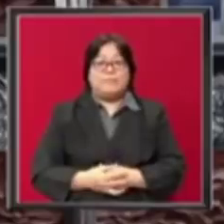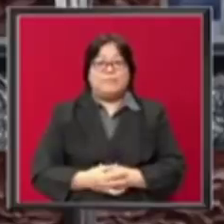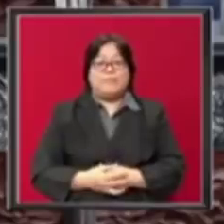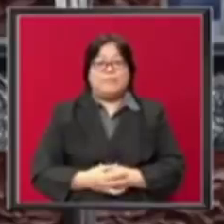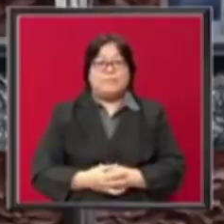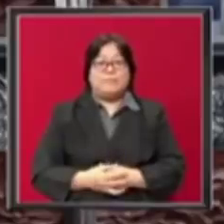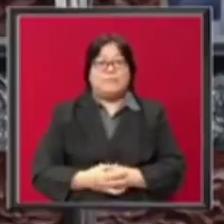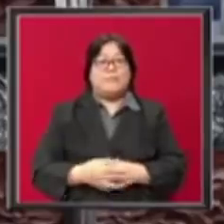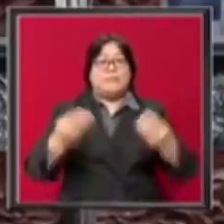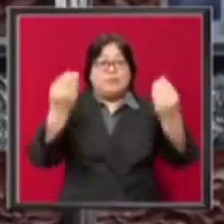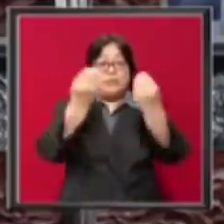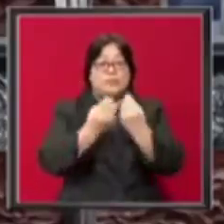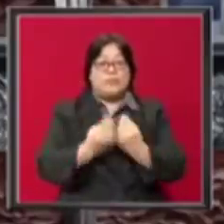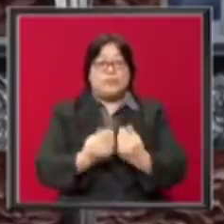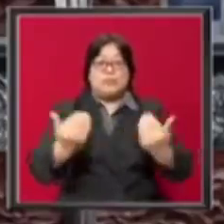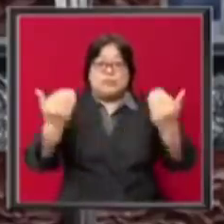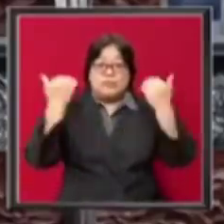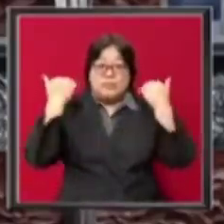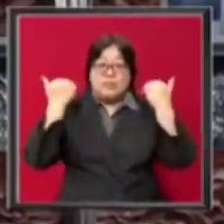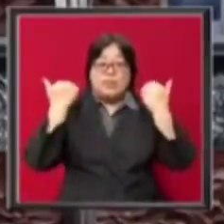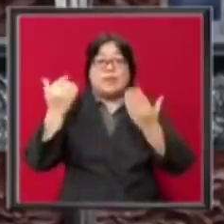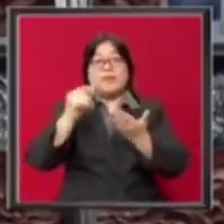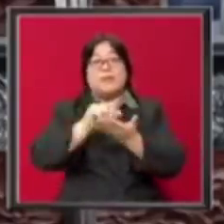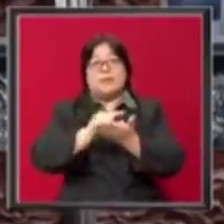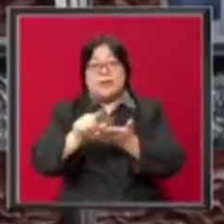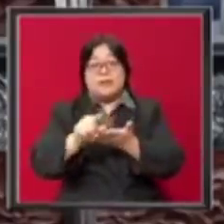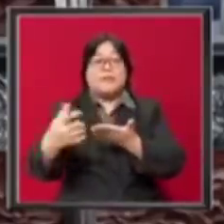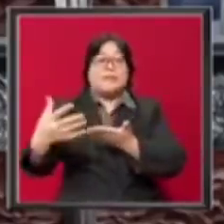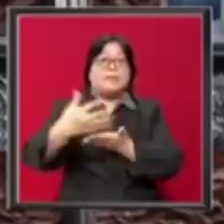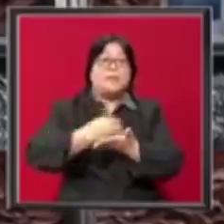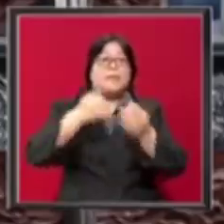Hubungan kadar pengangguran, gaji dan cukai pendapatan individu